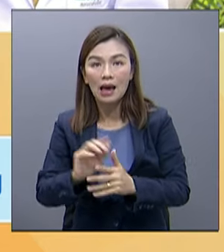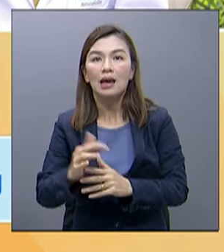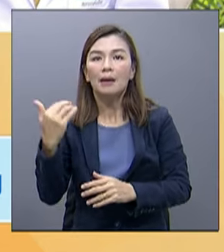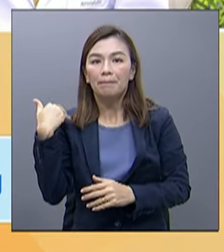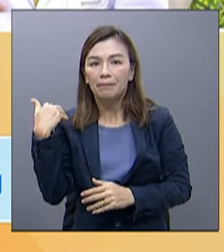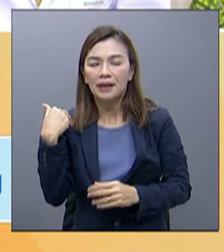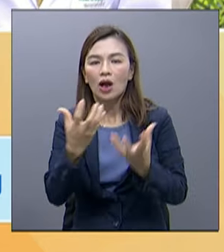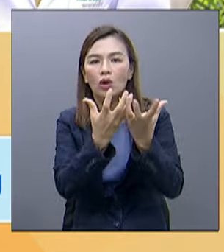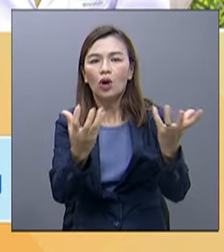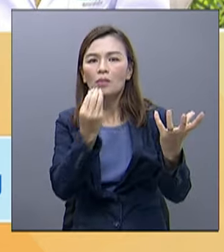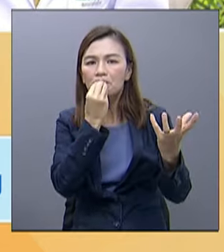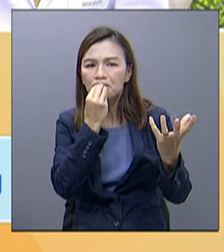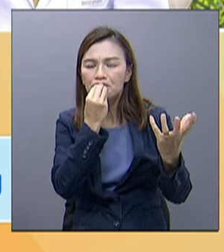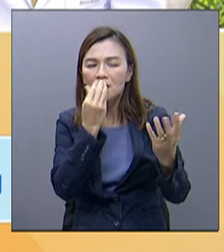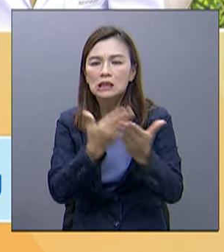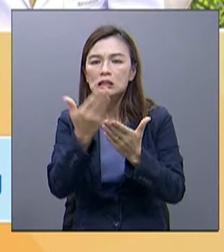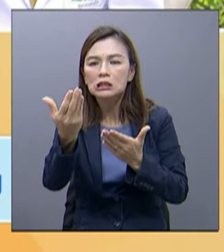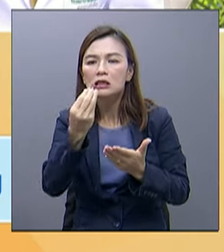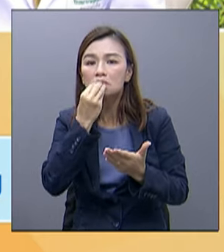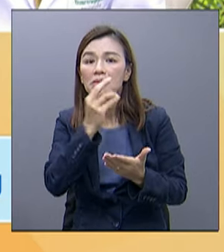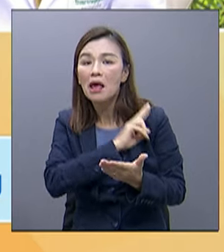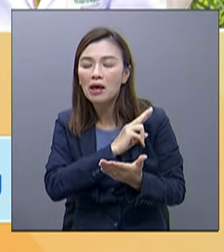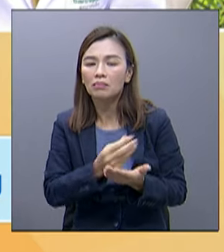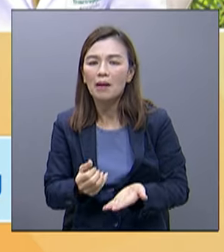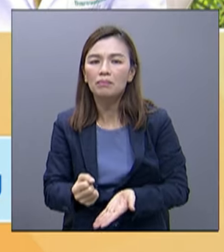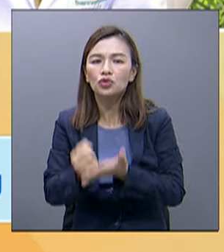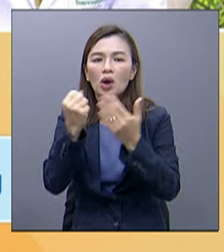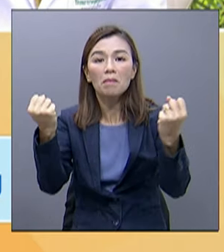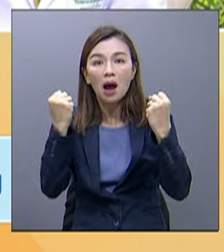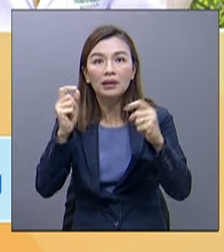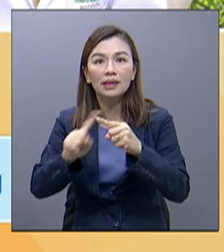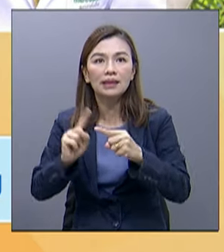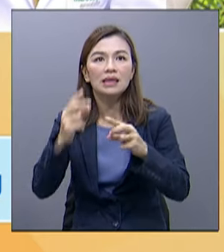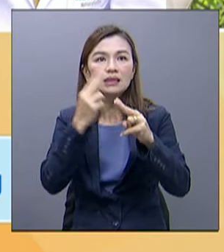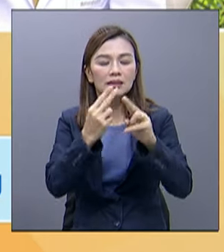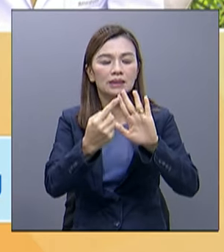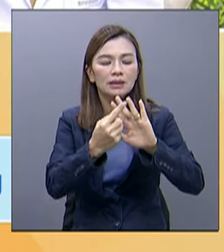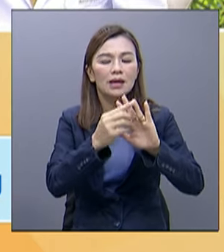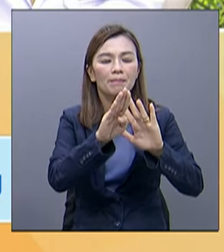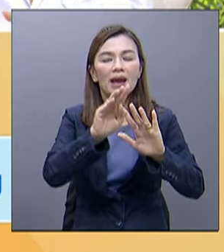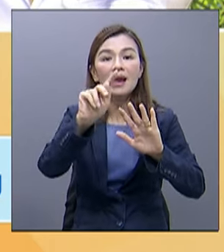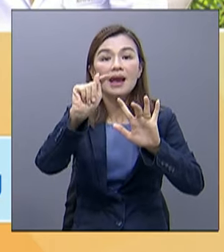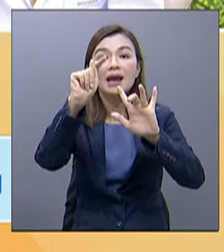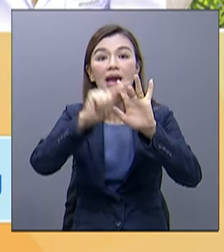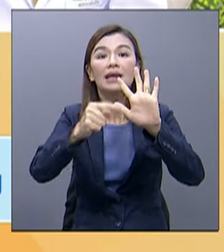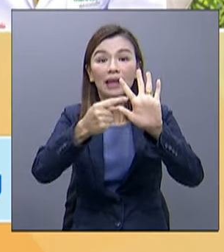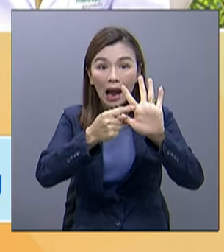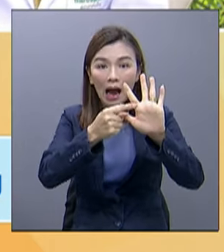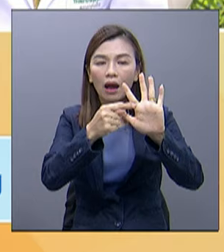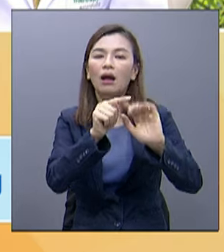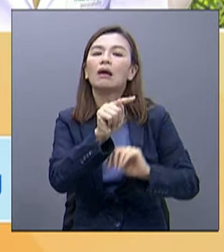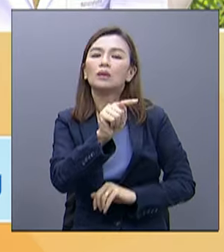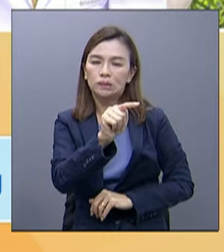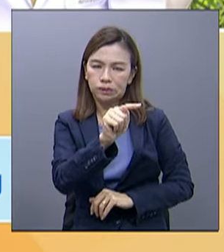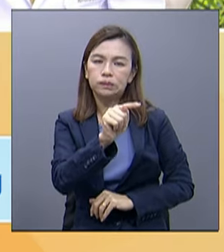พัน์เสริมอาหารที่เราใช้กันอยู่เป็นประจำนะครับตัวแรกก็คือเบตคีนอนะครับซึ่งมีการศึกษาหลายการศึกษาเลยรวม